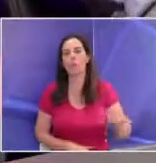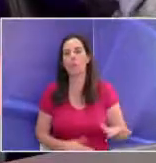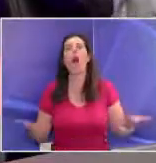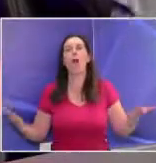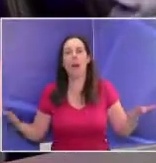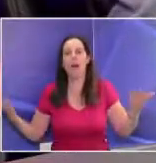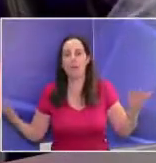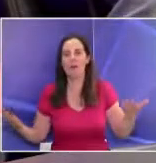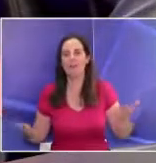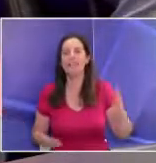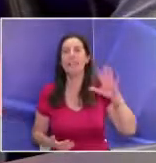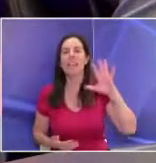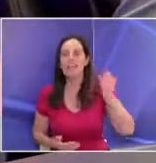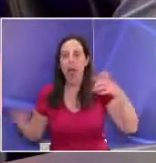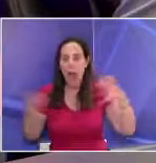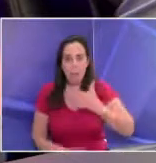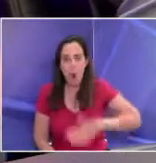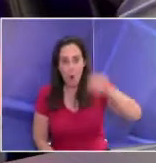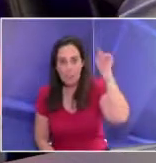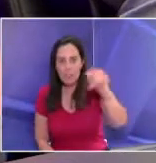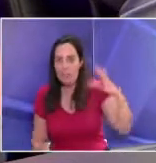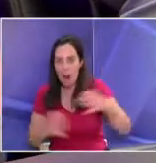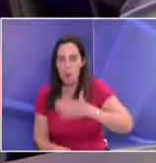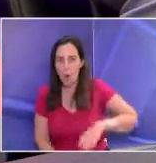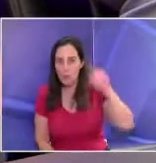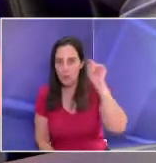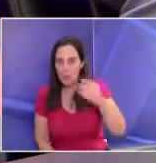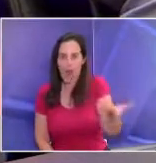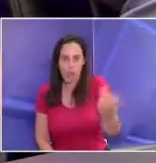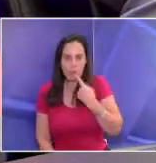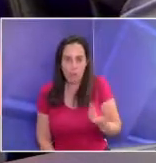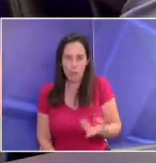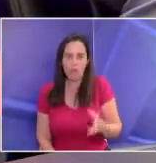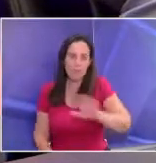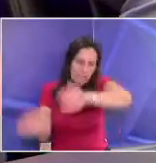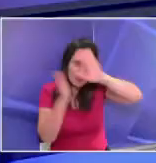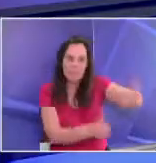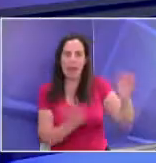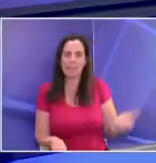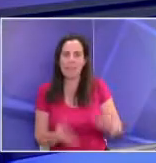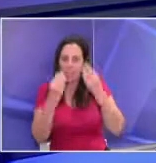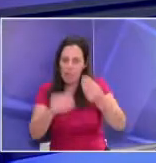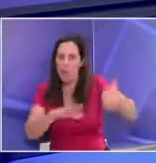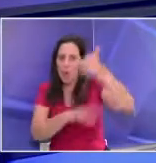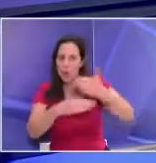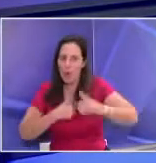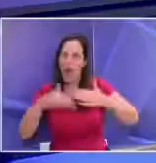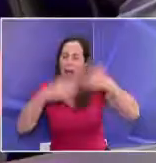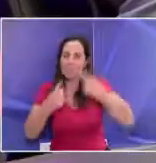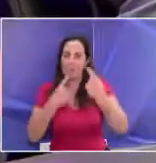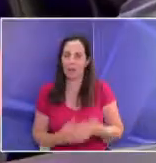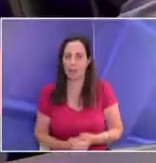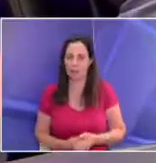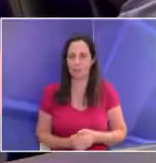מה אם לאחר כך? אם העם רוצה אותו, אם העם רוצה אותו, אז הוא אומר, שים את זה בצד, תן לו לנהל אותה. הייתי מאמין